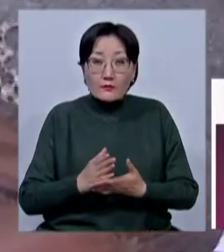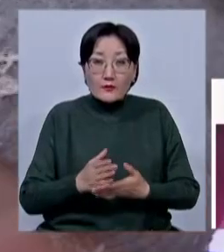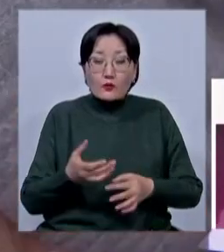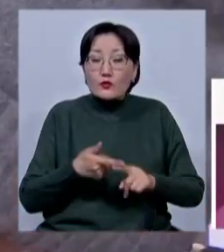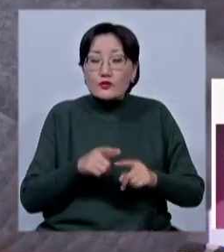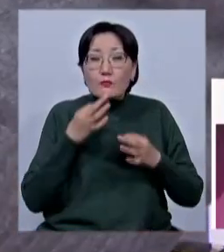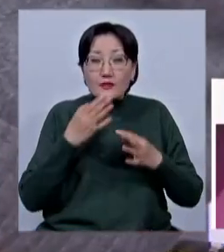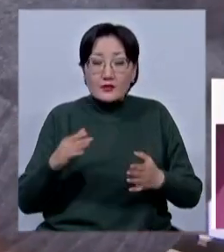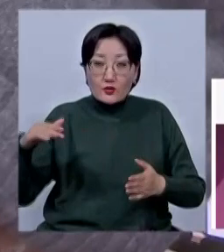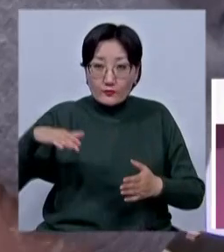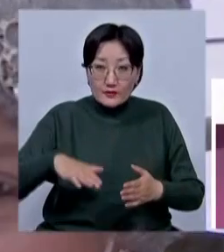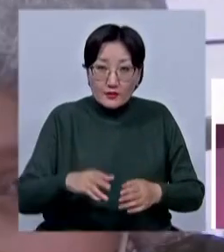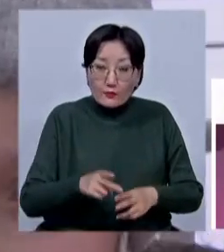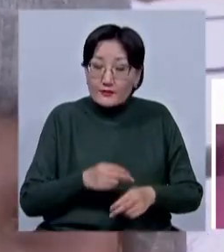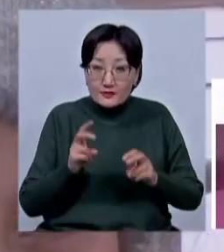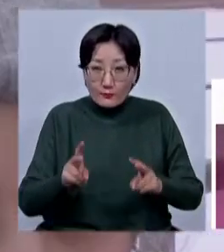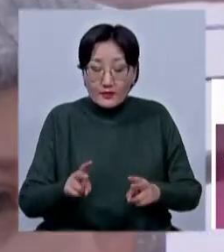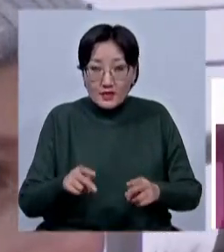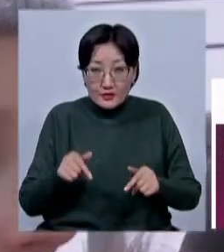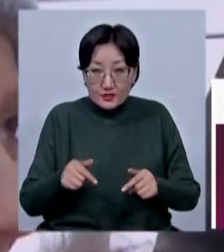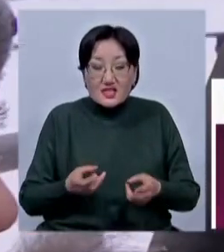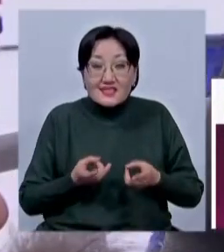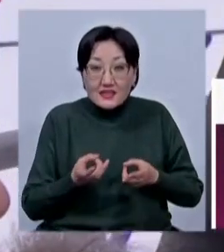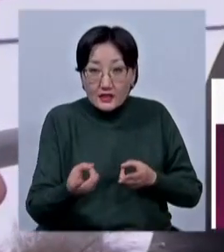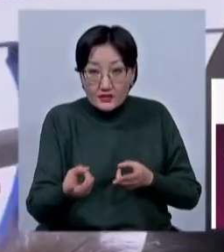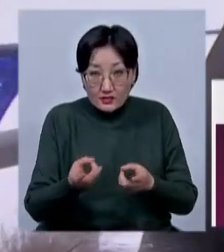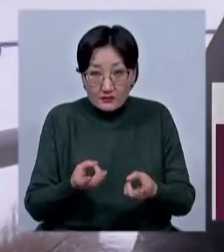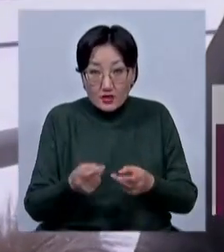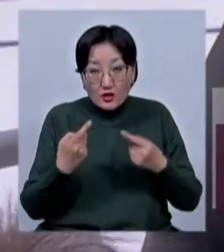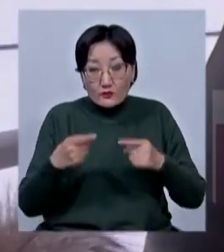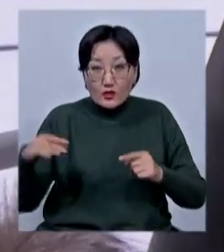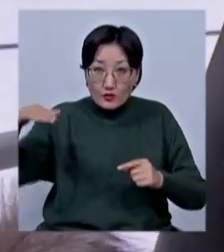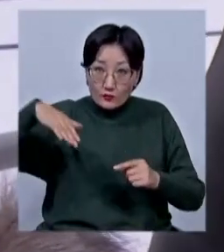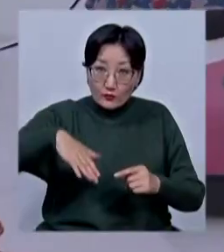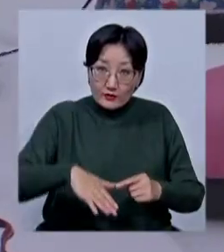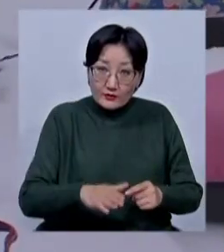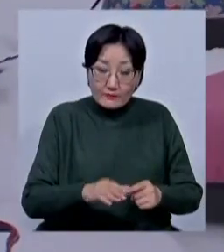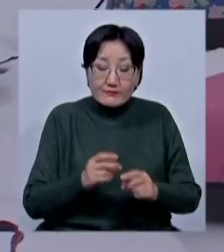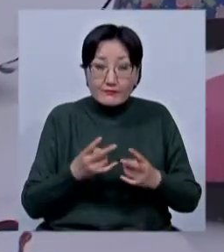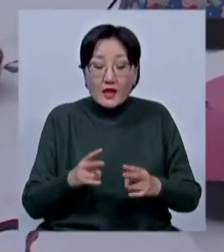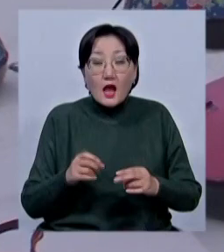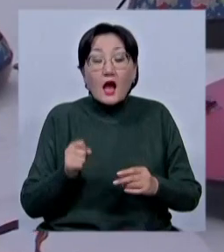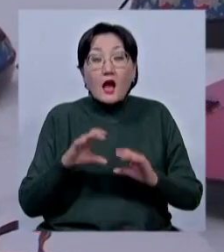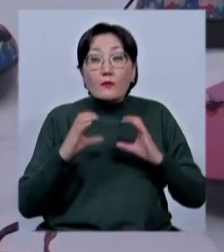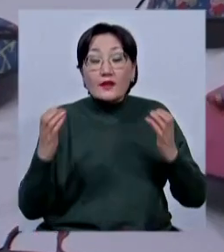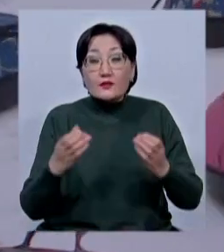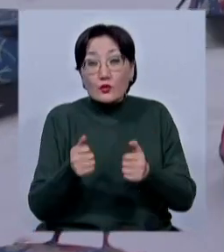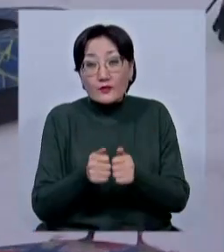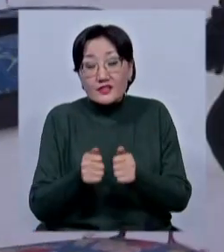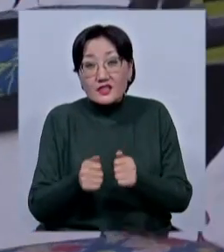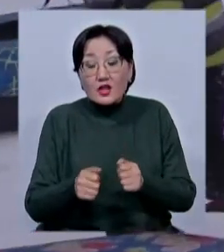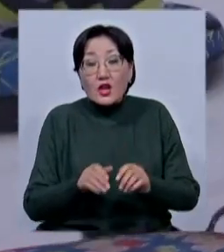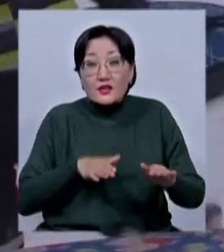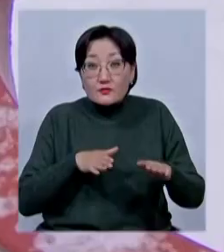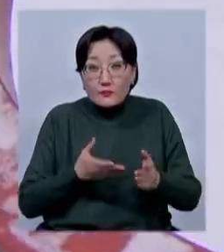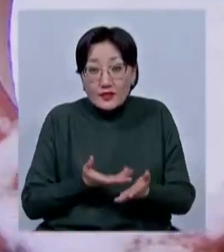понравились горки. Намного безопаснее здесь кататься, чем на таких горах на тюбингах. Алматы аренаның жанынан ашылған жаңа